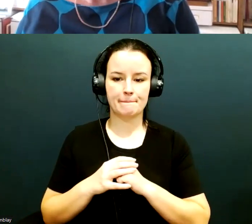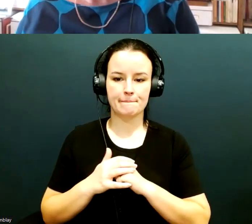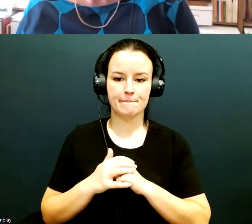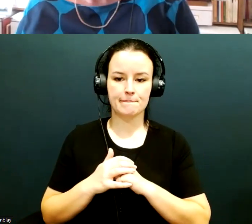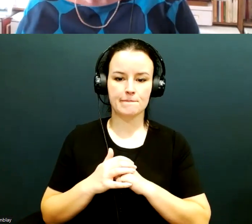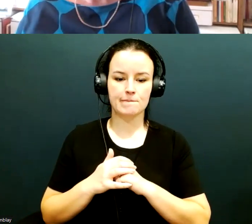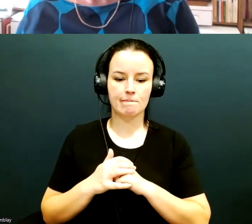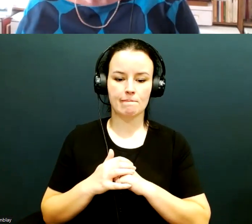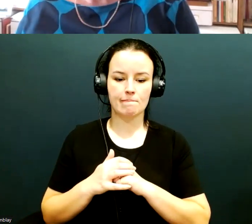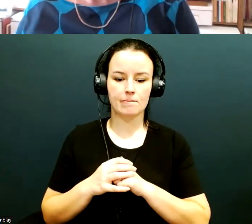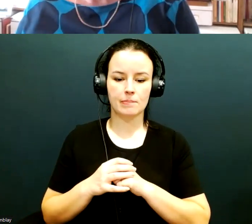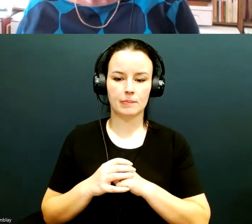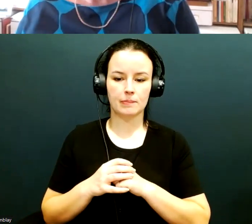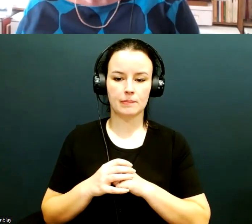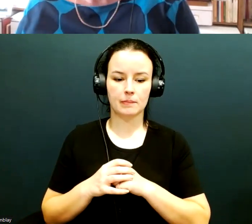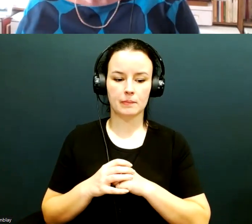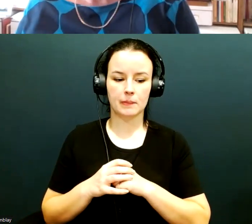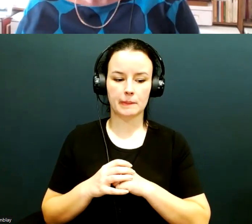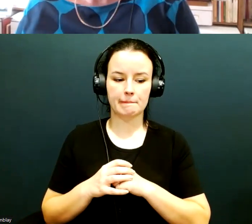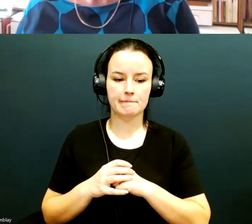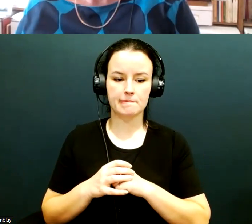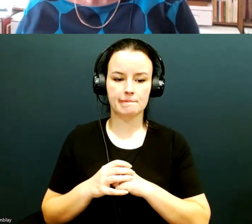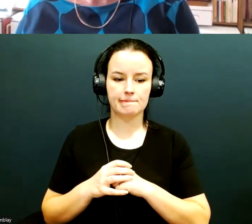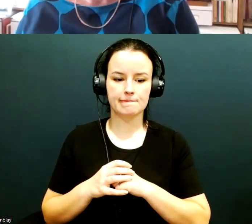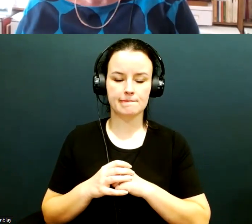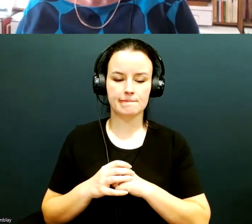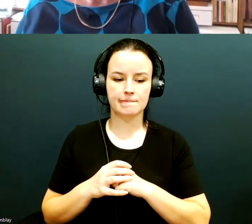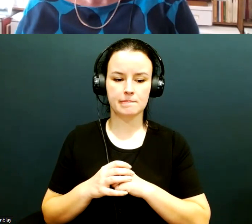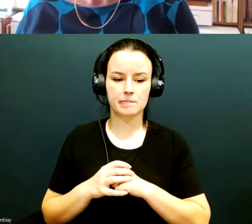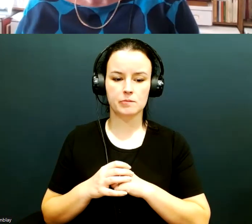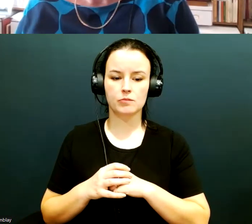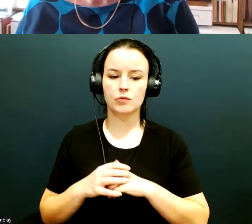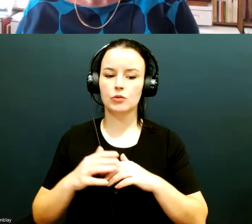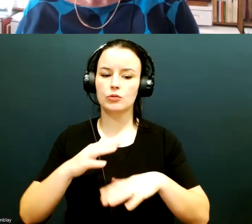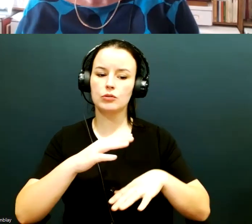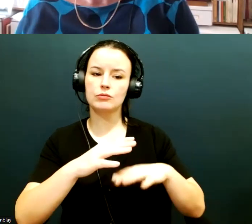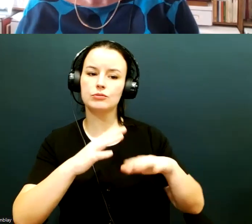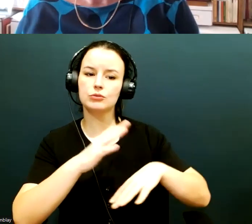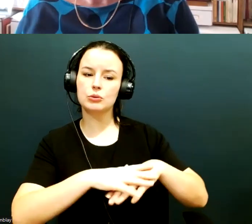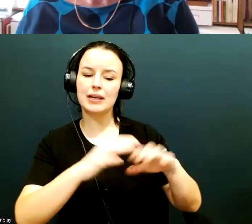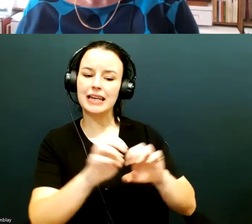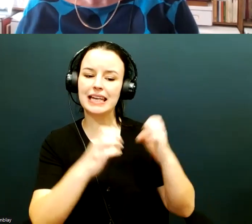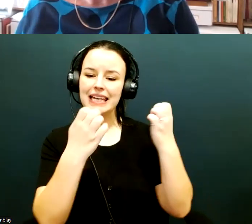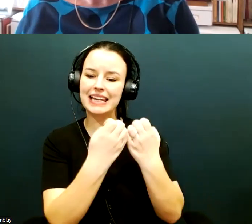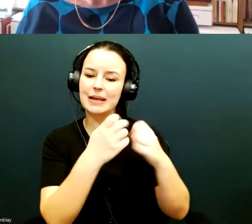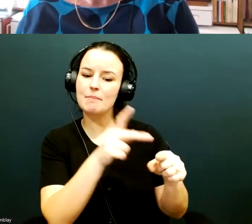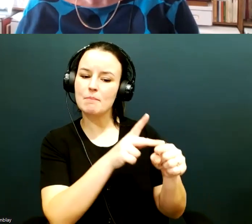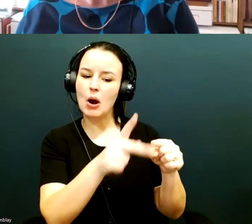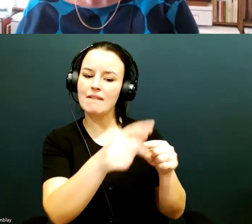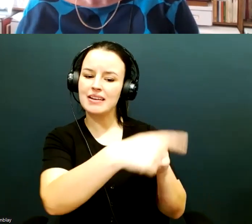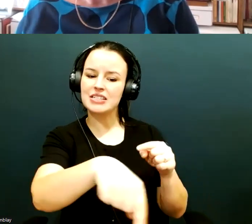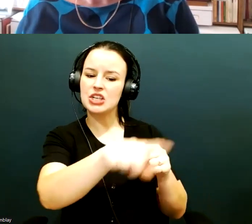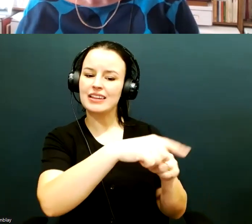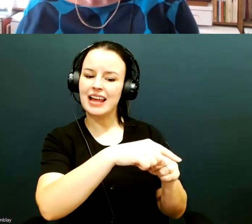J'étais curieuse de savoir un petit peu les réactions au niveau des équipes de professionnels, puisque, comme vous